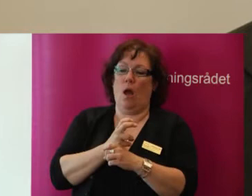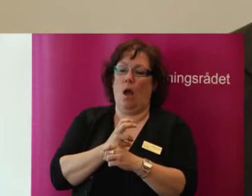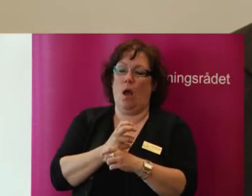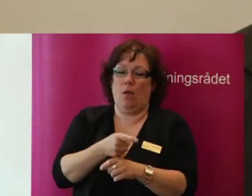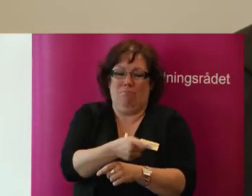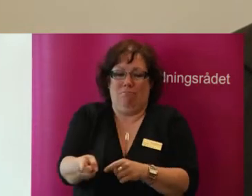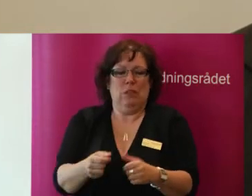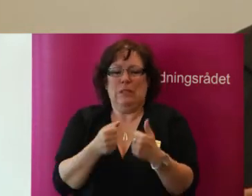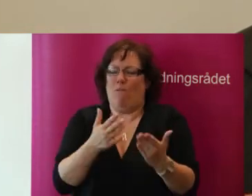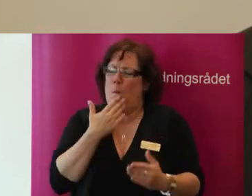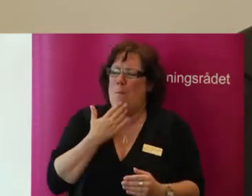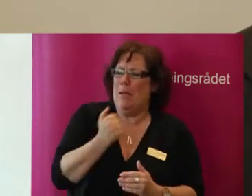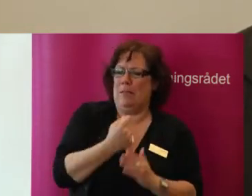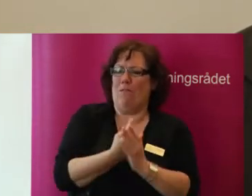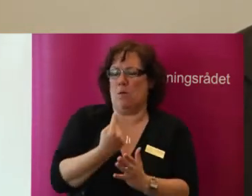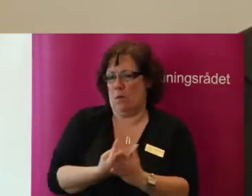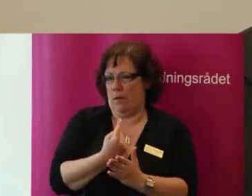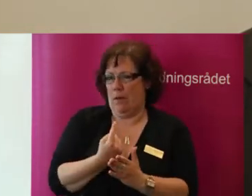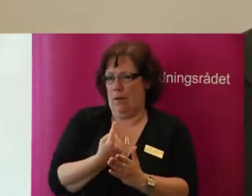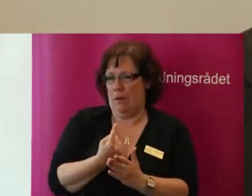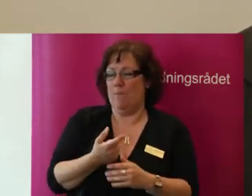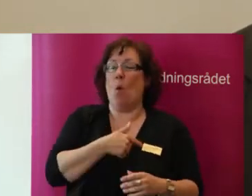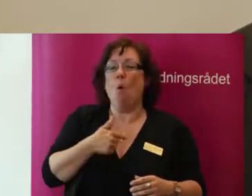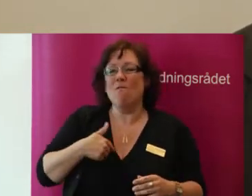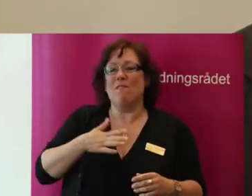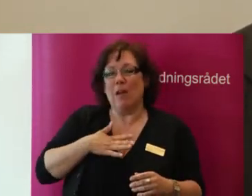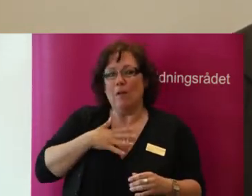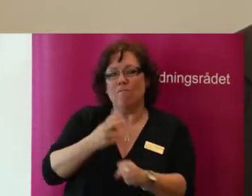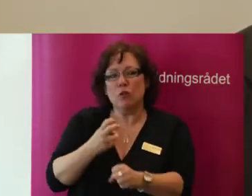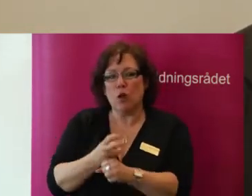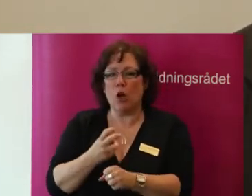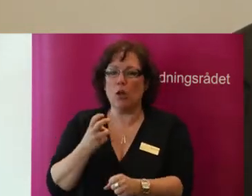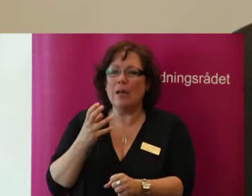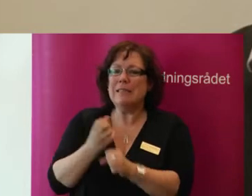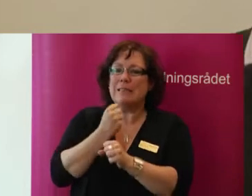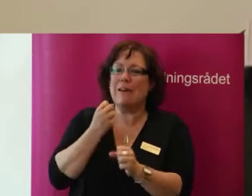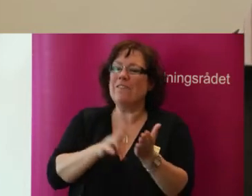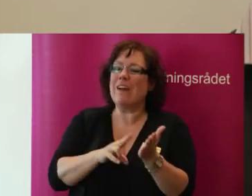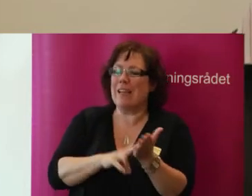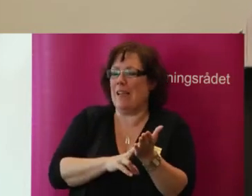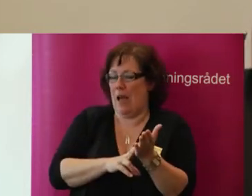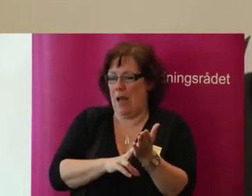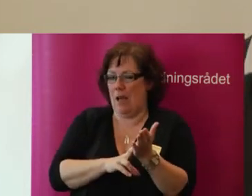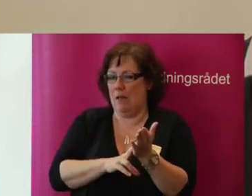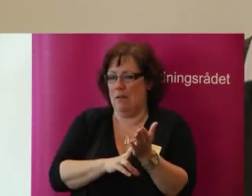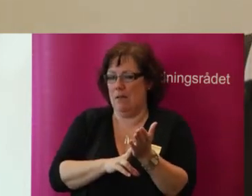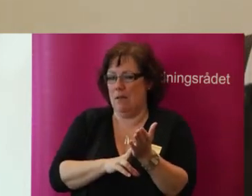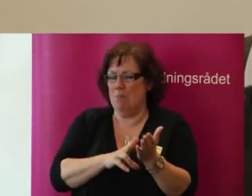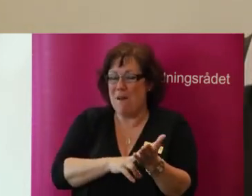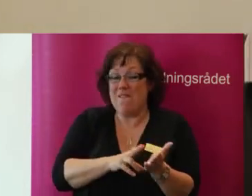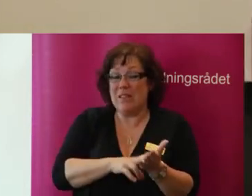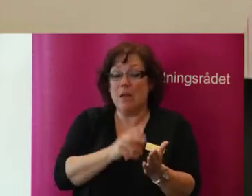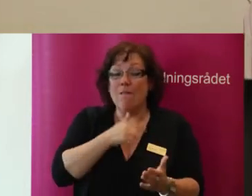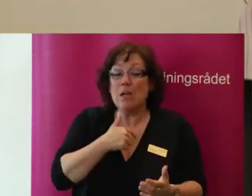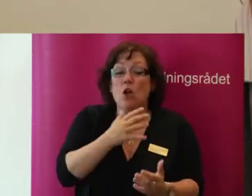bästa förutsättningarna. Och vi vill också försöka hitta fakta på att är det så att vi lyckas